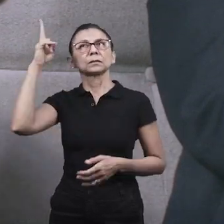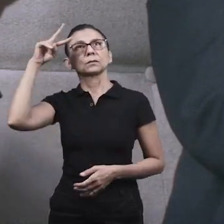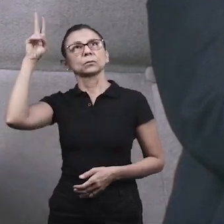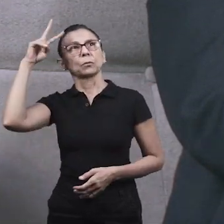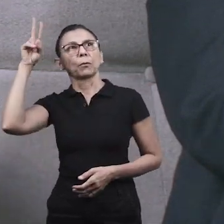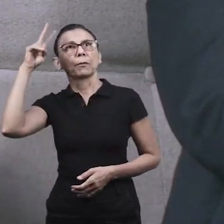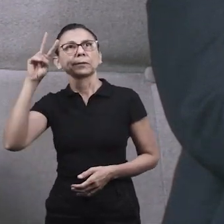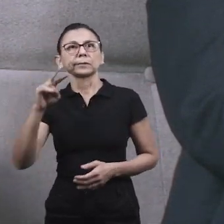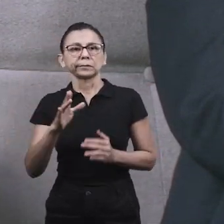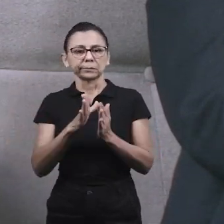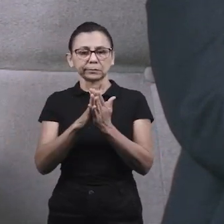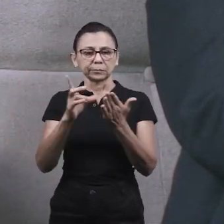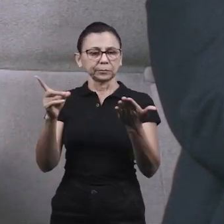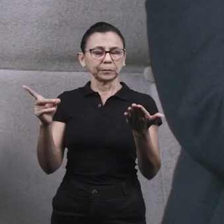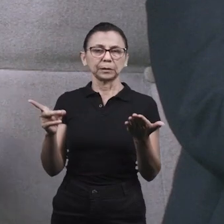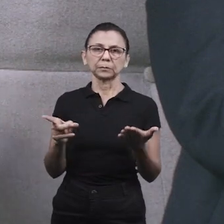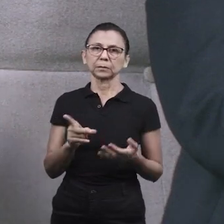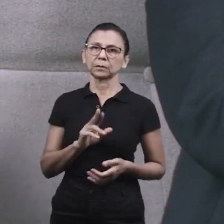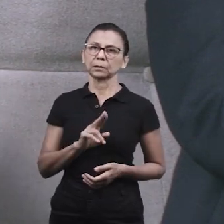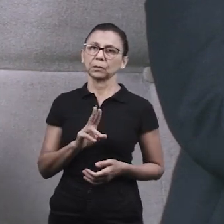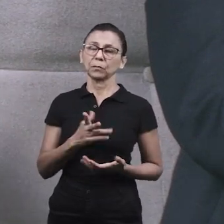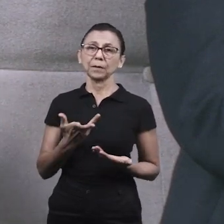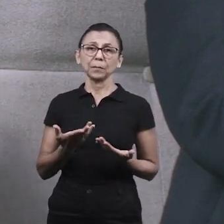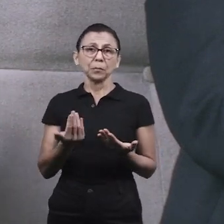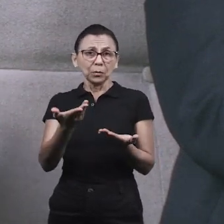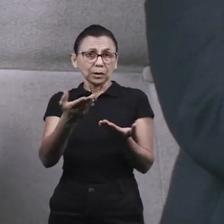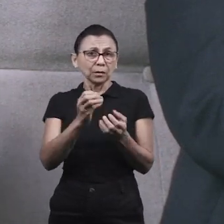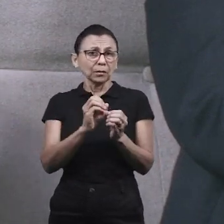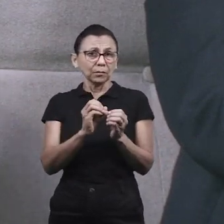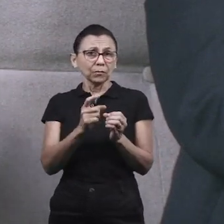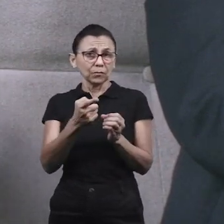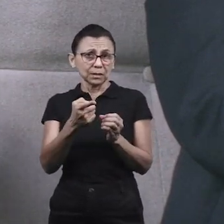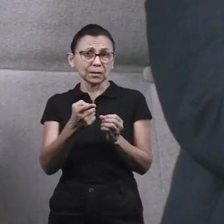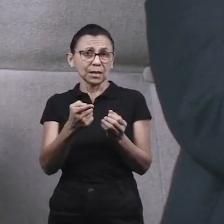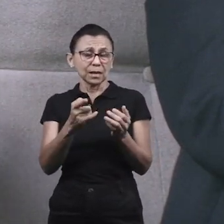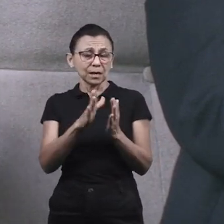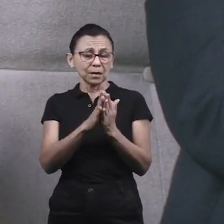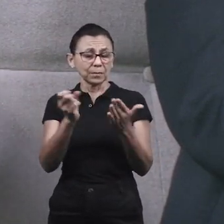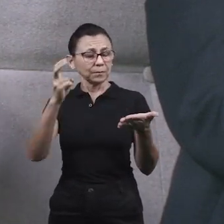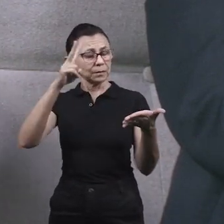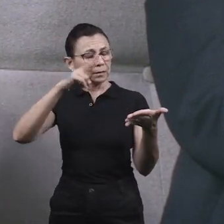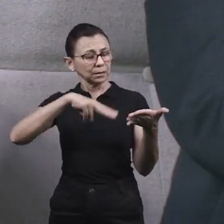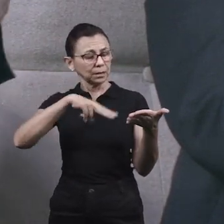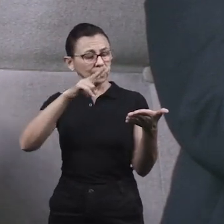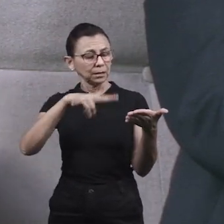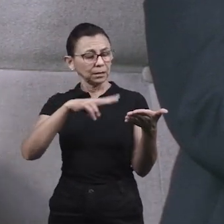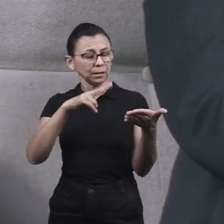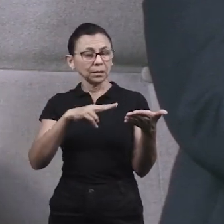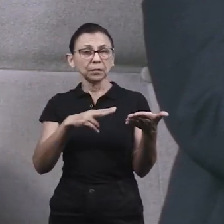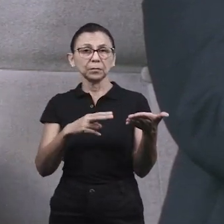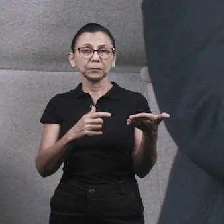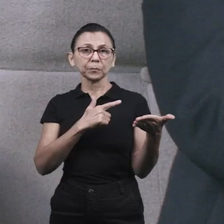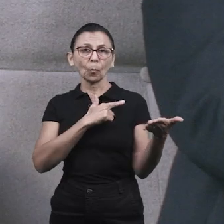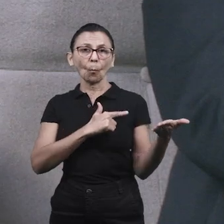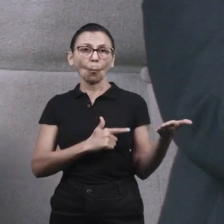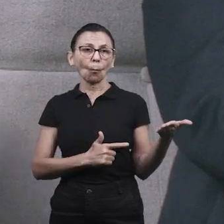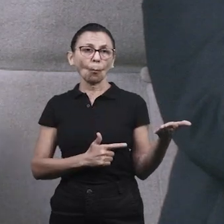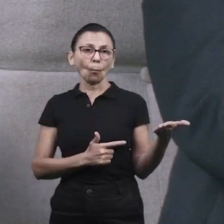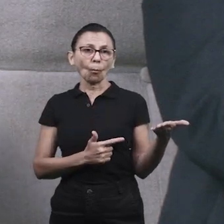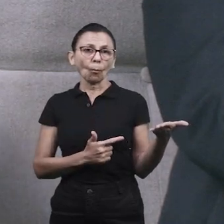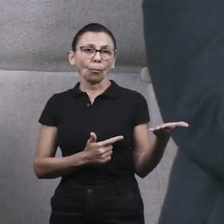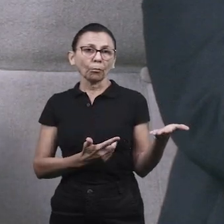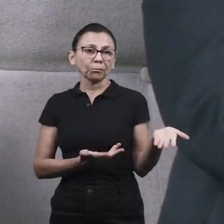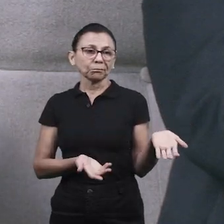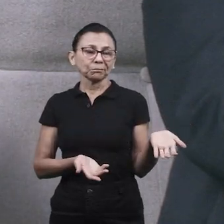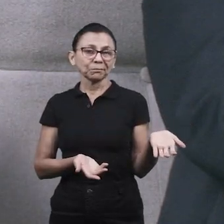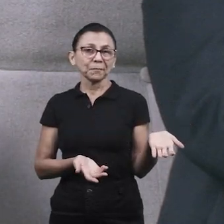historique, parce que la lettre en soi-même, elle n'a pas de vie. Mais